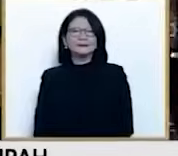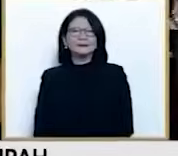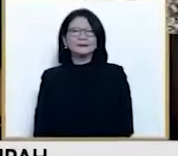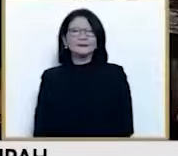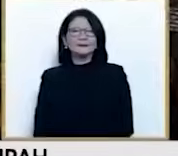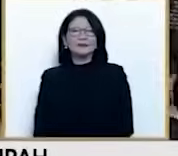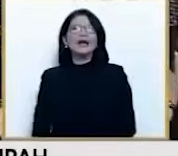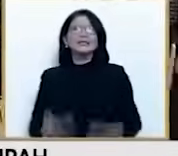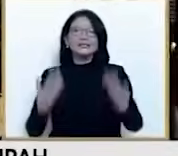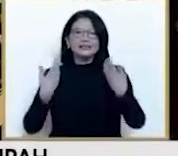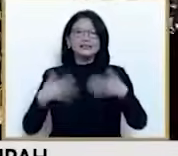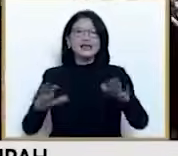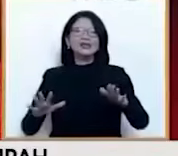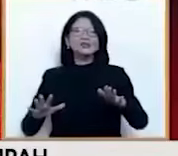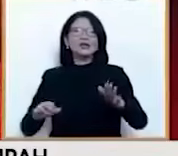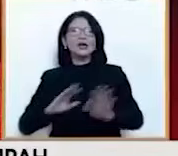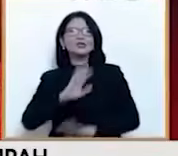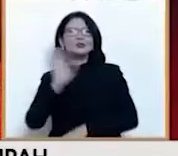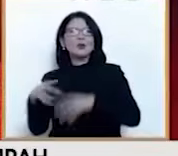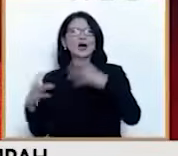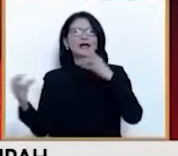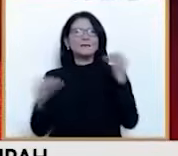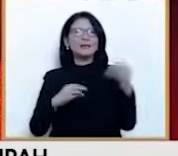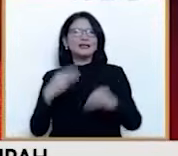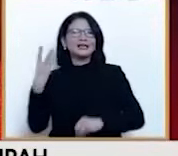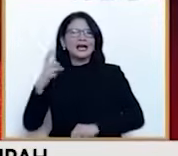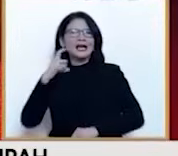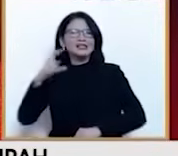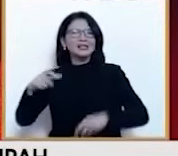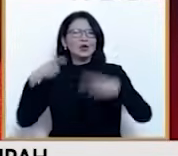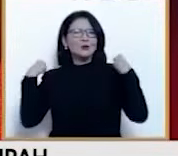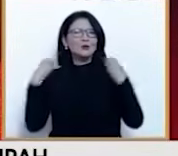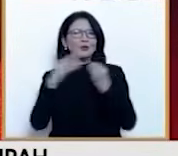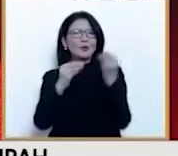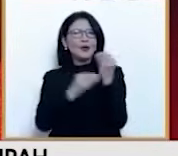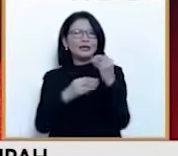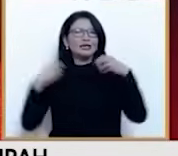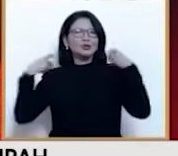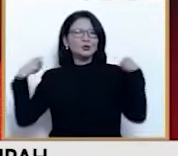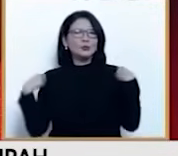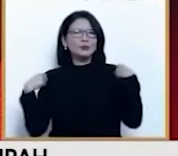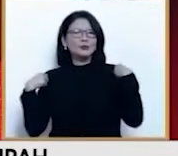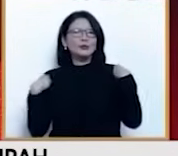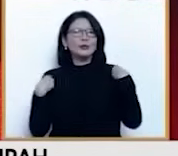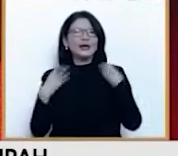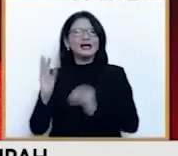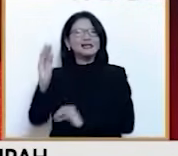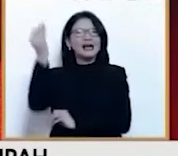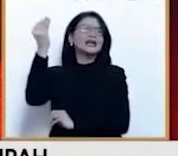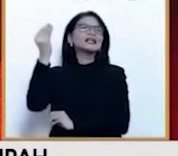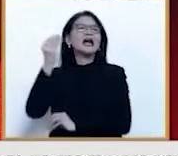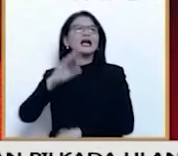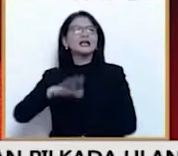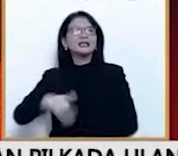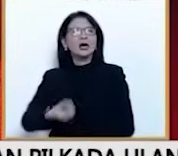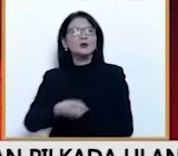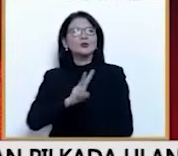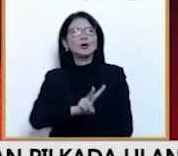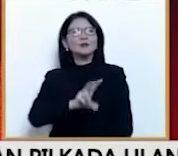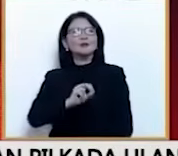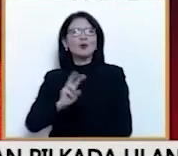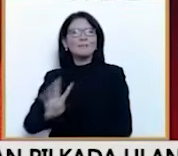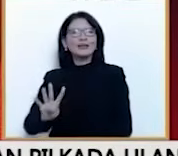Dan pemirsa, selesai sudah seluruh rangkaian debat ketiga calon gubernur dan calon wakil gubernur DKI Jakarta tahun